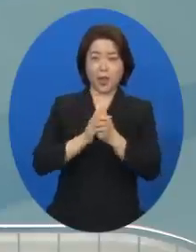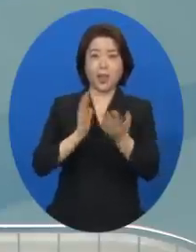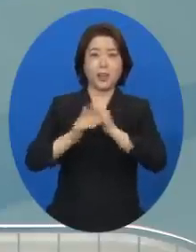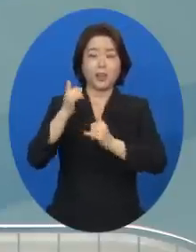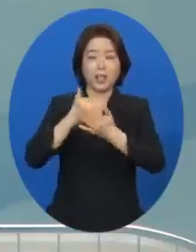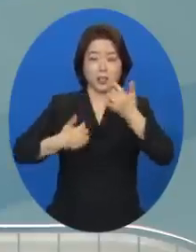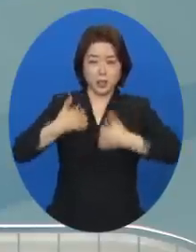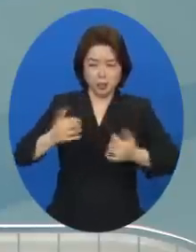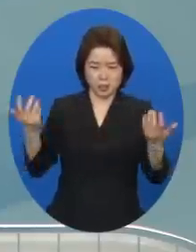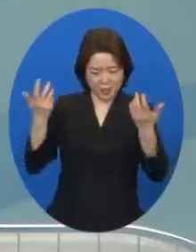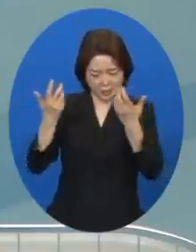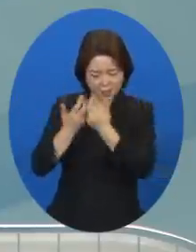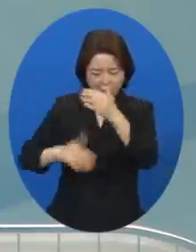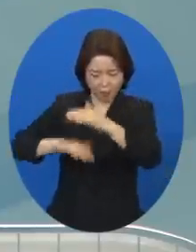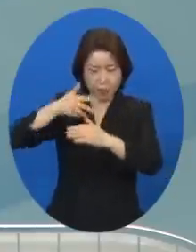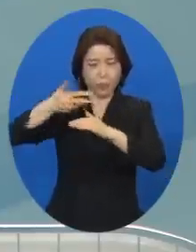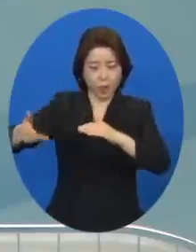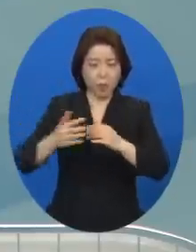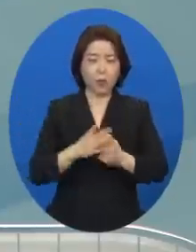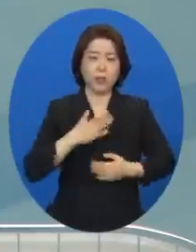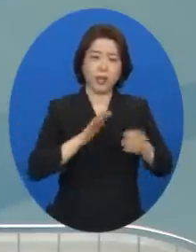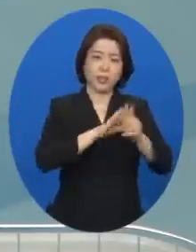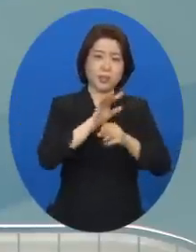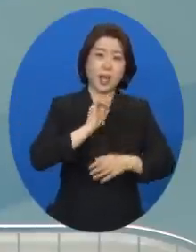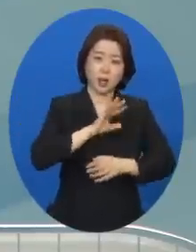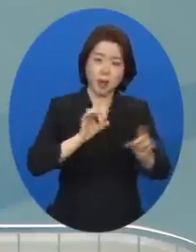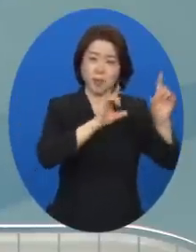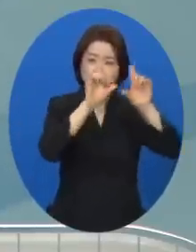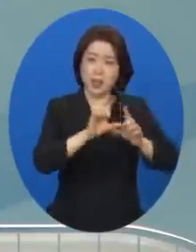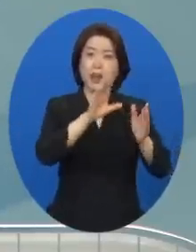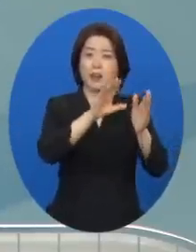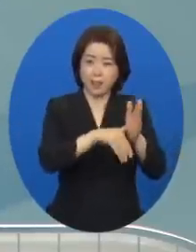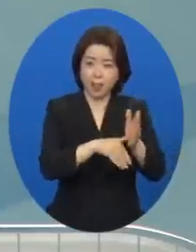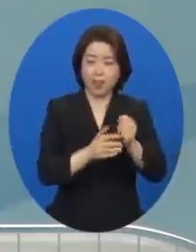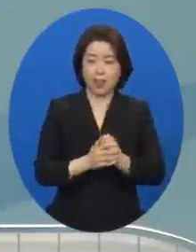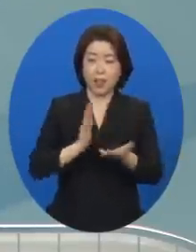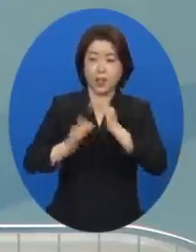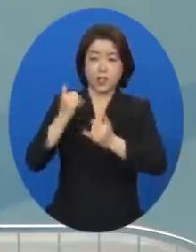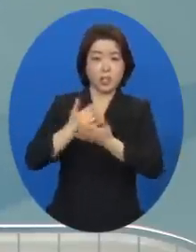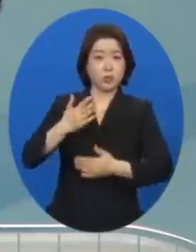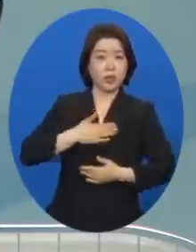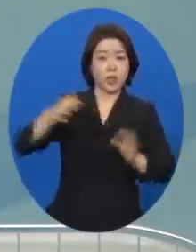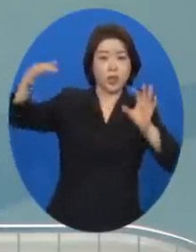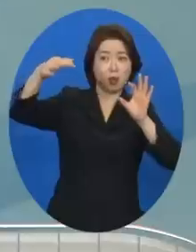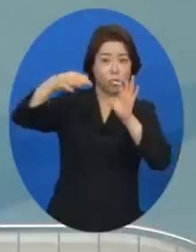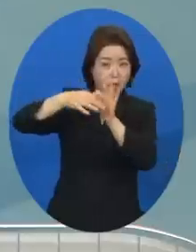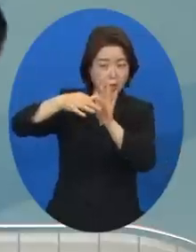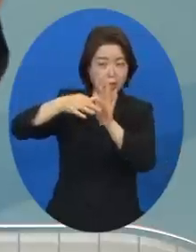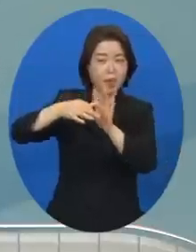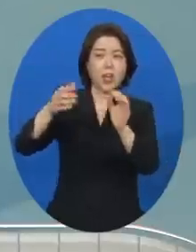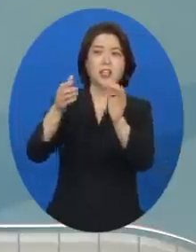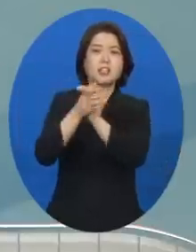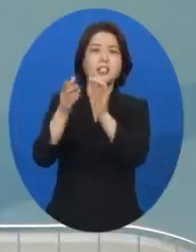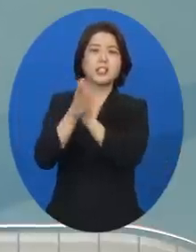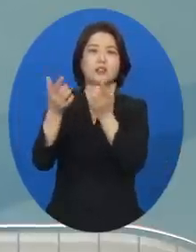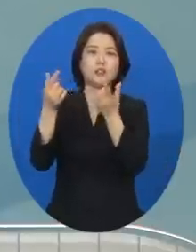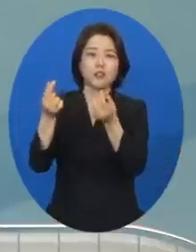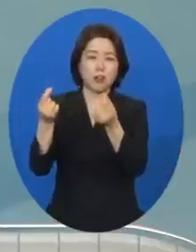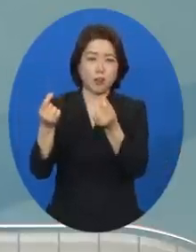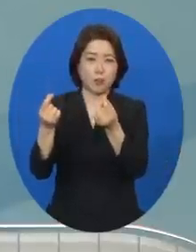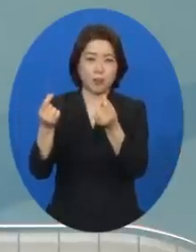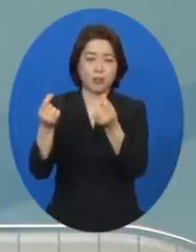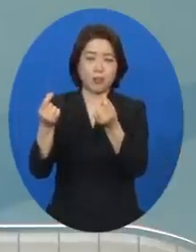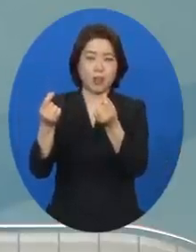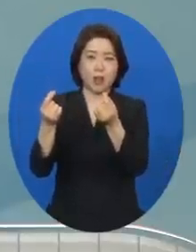넘치고 그리고 우리가 사랑만 하며 살게 될 때 예수님과 우리 관계는 정말 친구처럼 그렇게